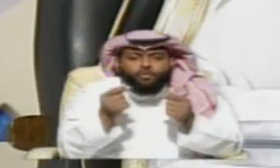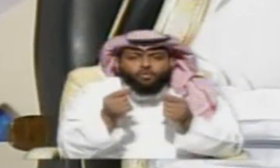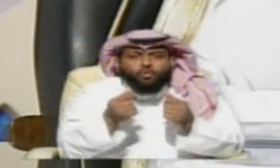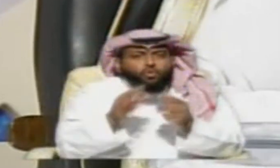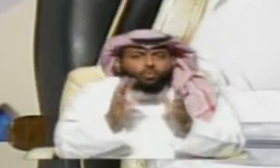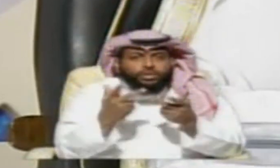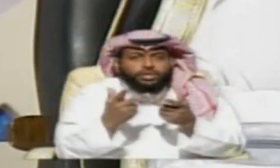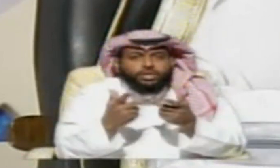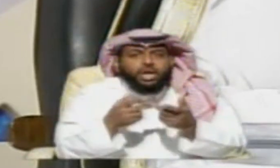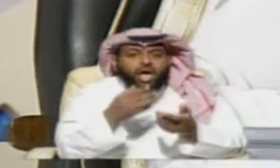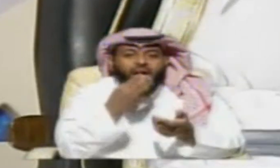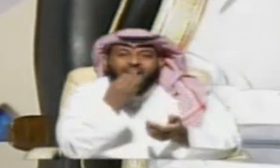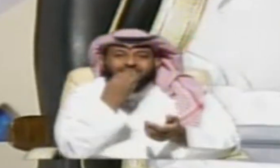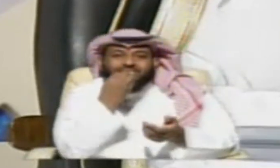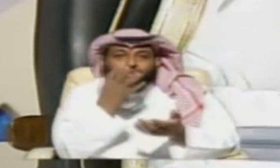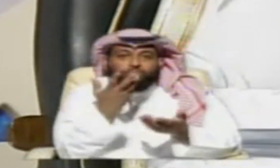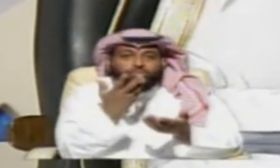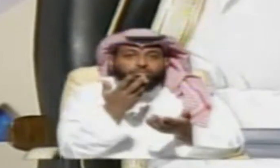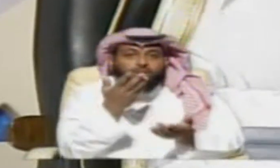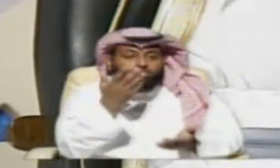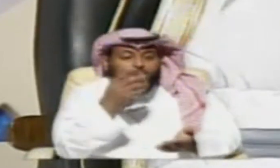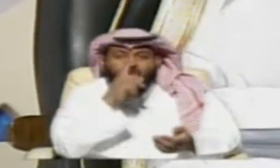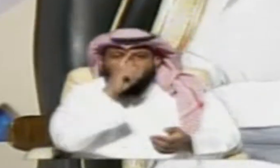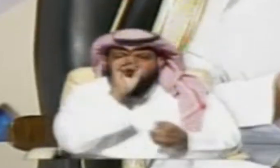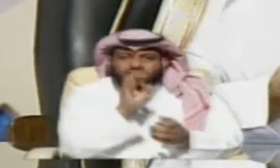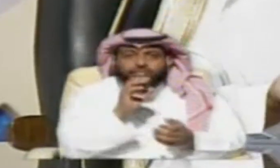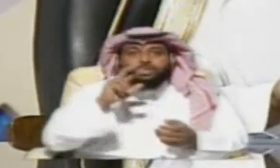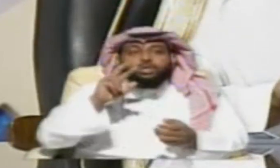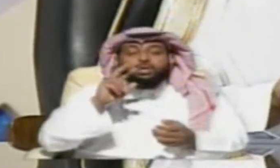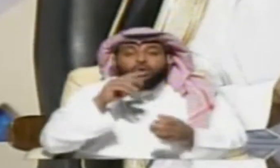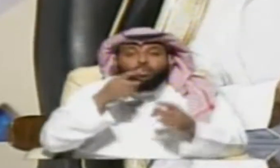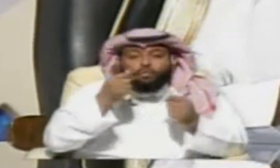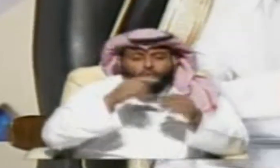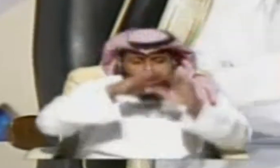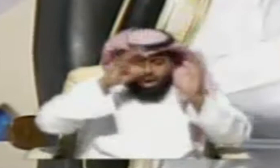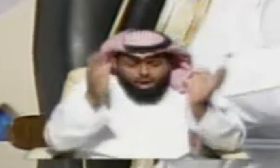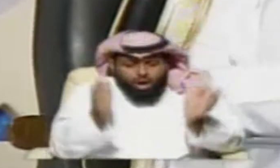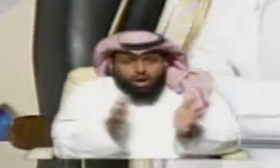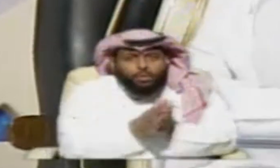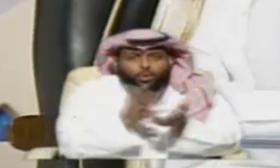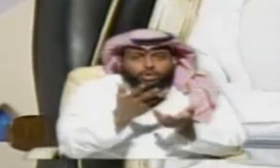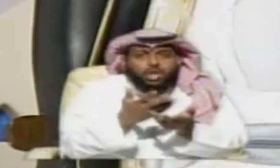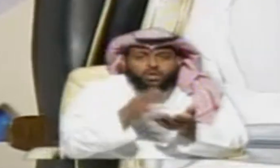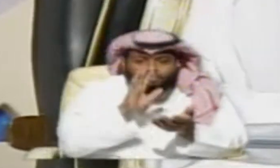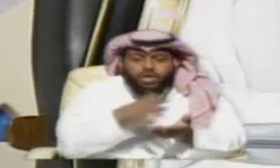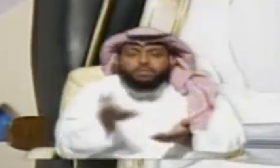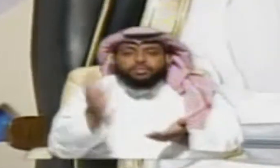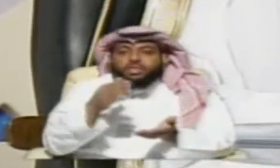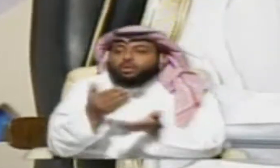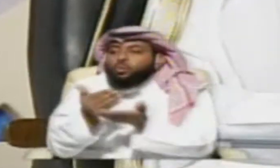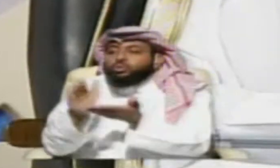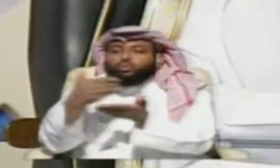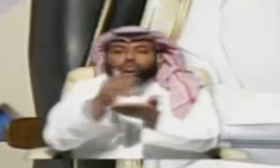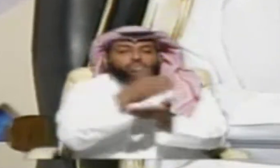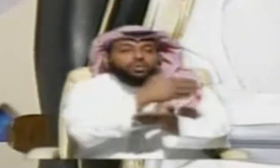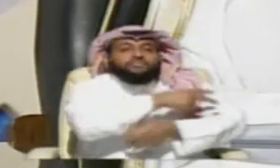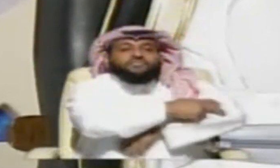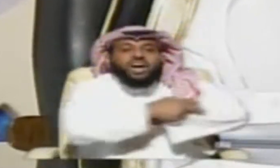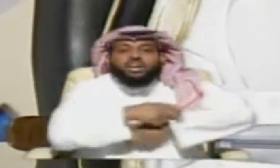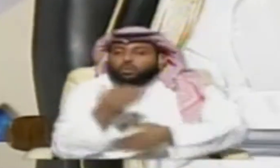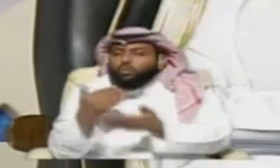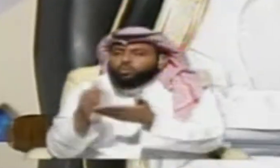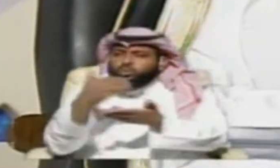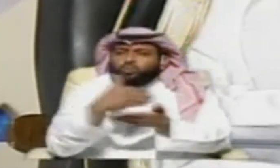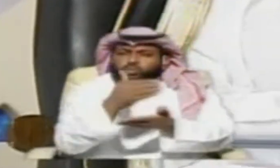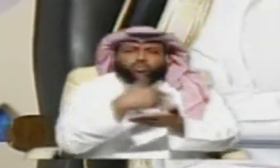بما يعادل كيلوين ونصف وهو أقل من 20 دولار والباقي يتصدق به، سيكون بخلاف ما نووا به،